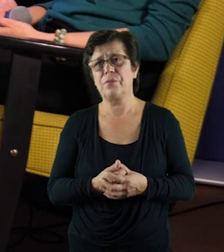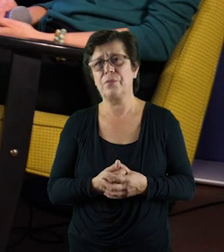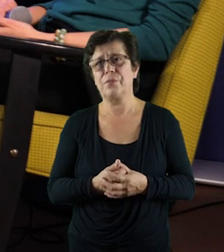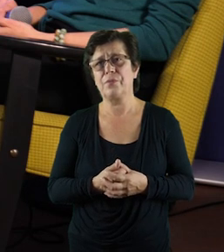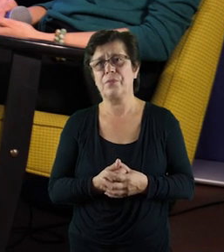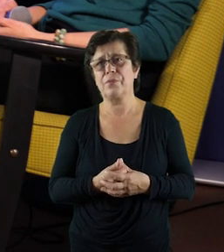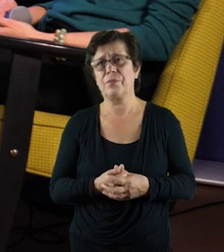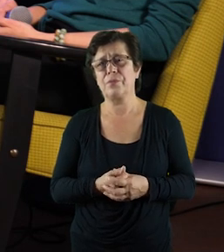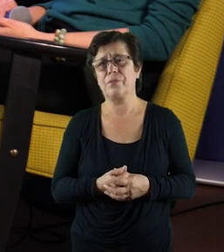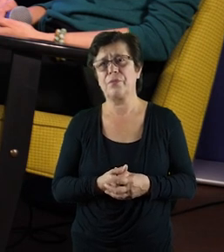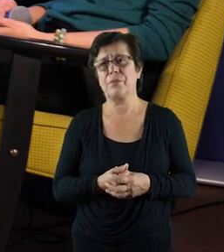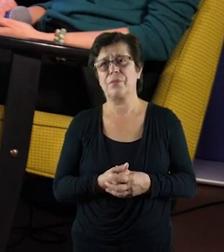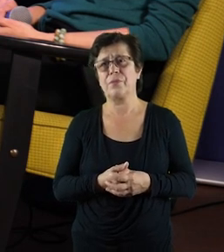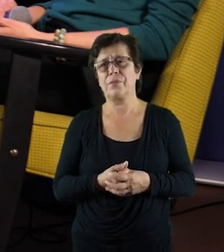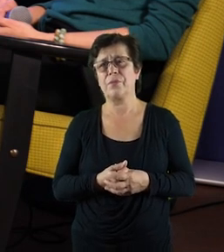wielkiego hamletyzowania.